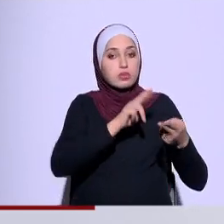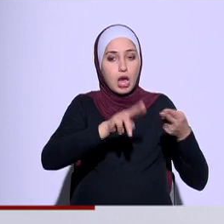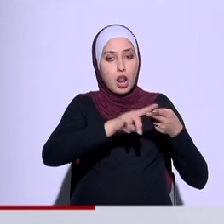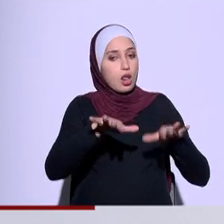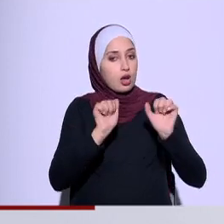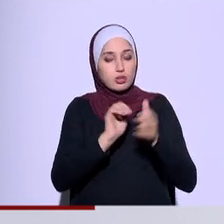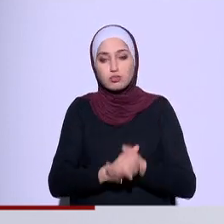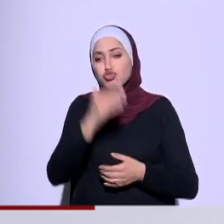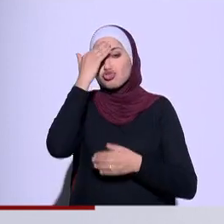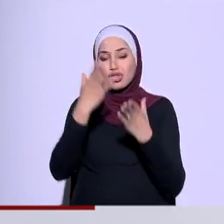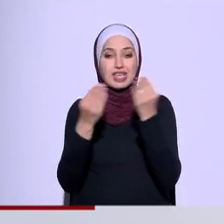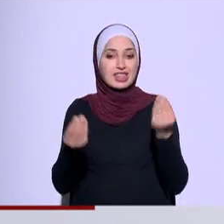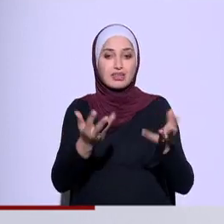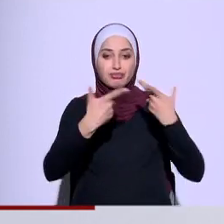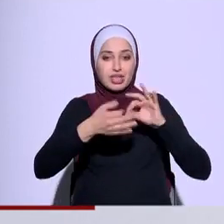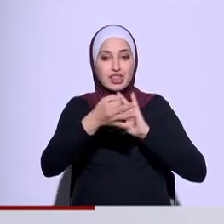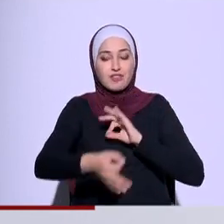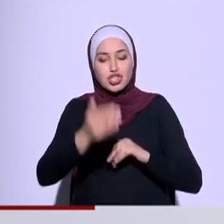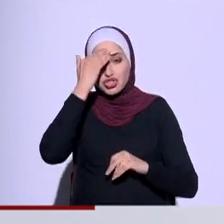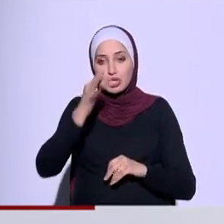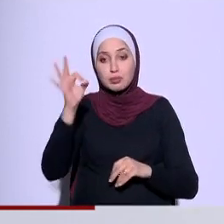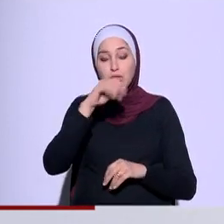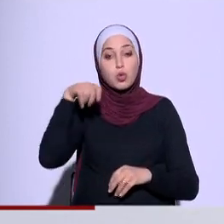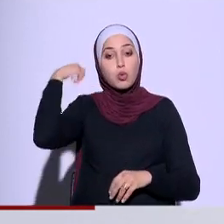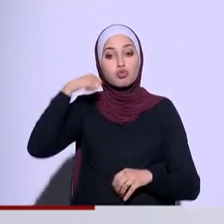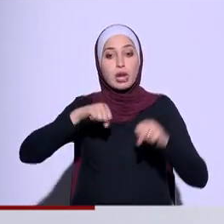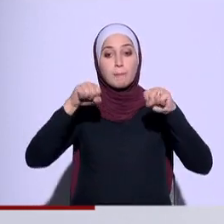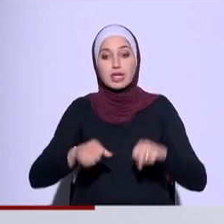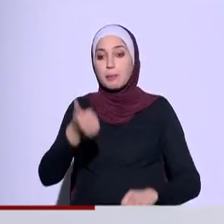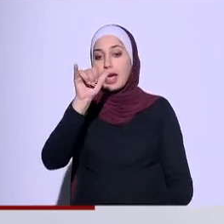هذه التفصيلات مدير مكتب إدارة المشاريع في وزارة الاقتصاد الرقمي أيمن عنبتاوي.